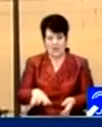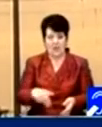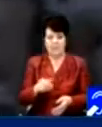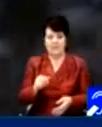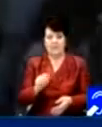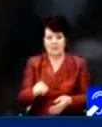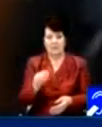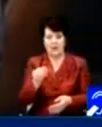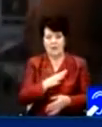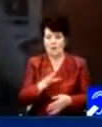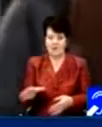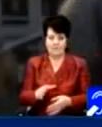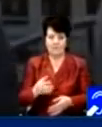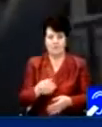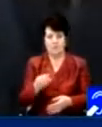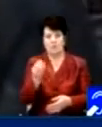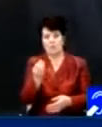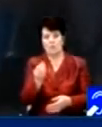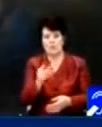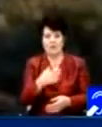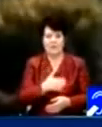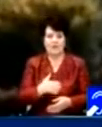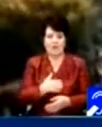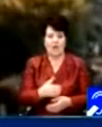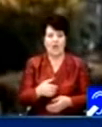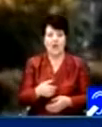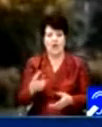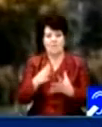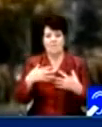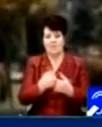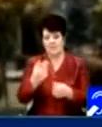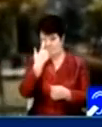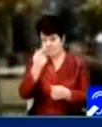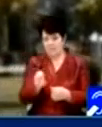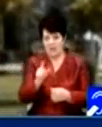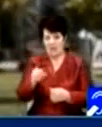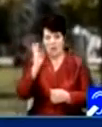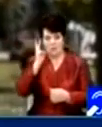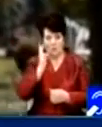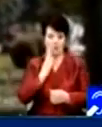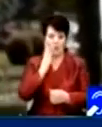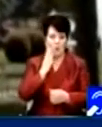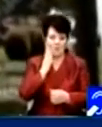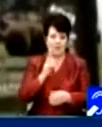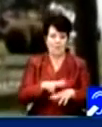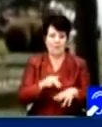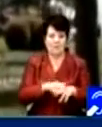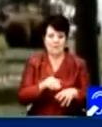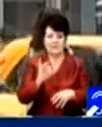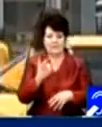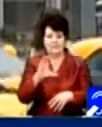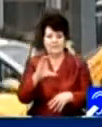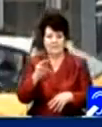nu avea bani sau bunuri de valoare asupra sa. Familia a anunțat imediat dispariția atât la Consulatul României, cât și la Poliția din Istanbul,